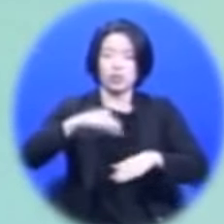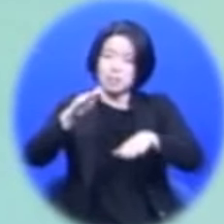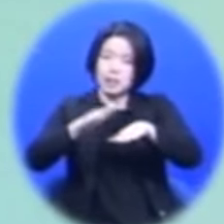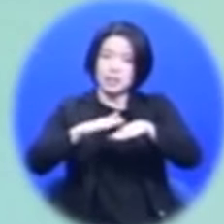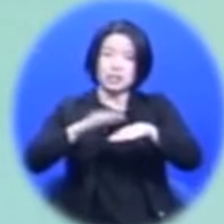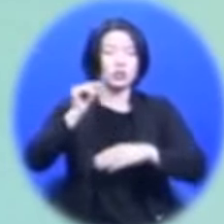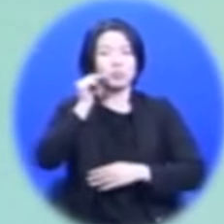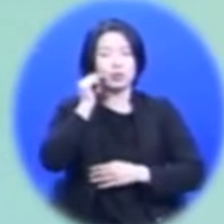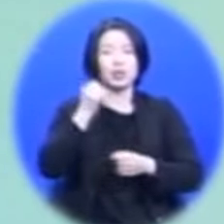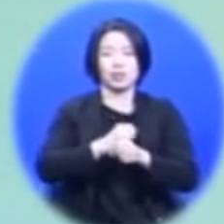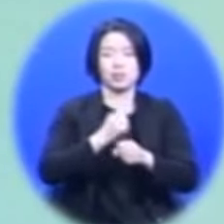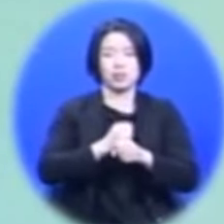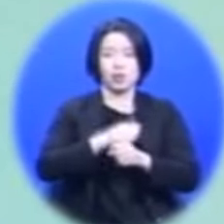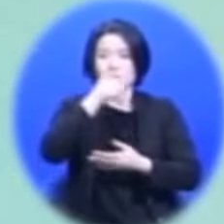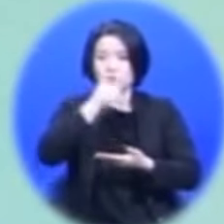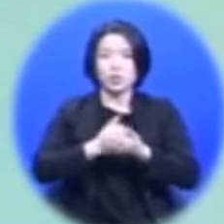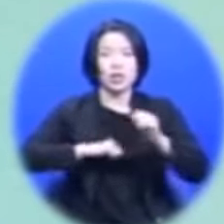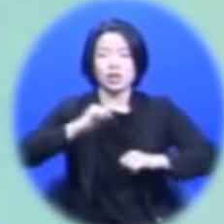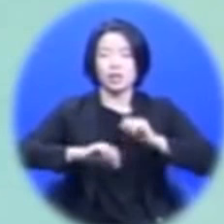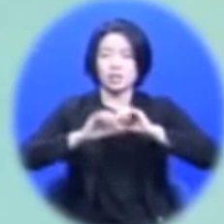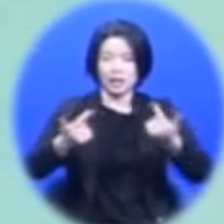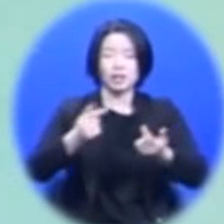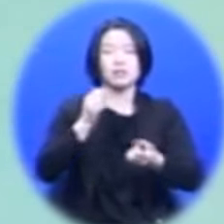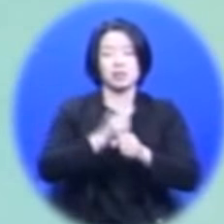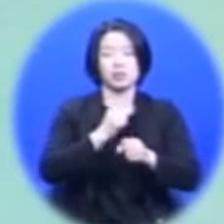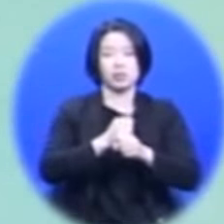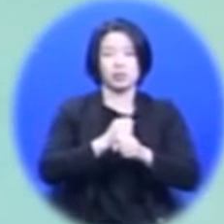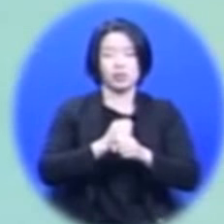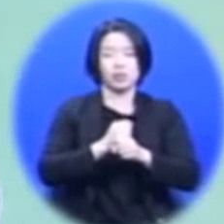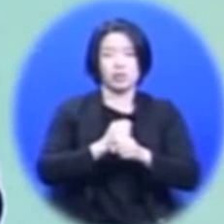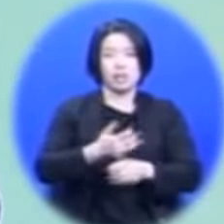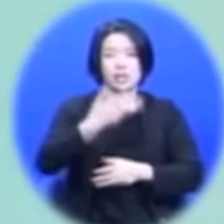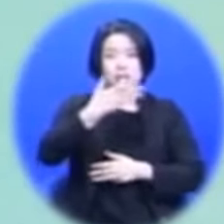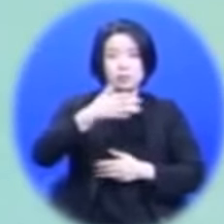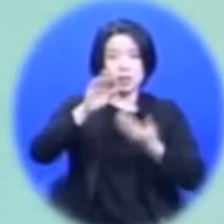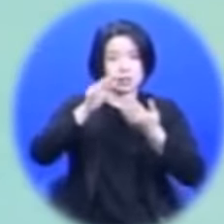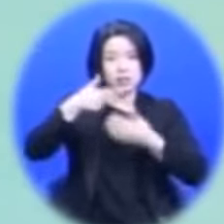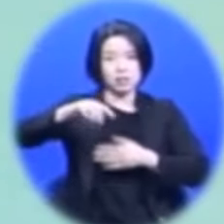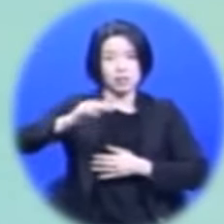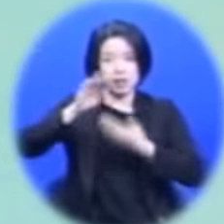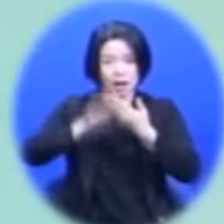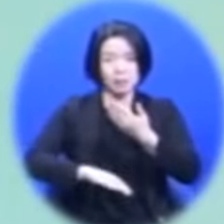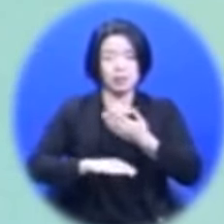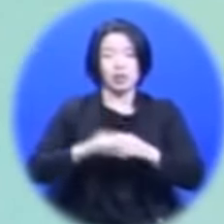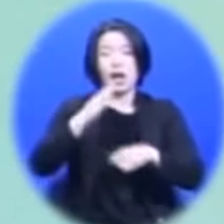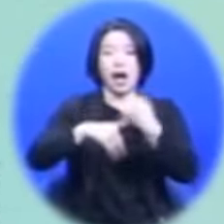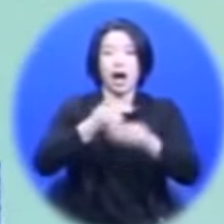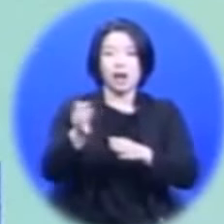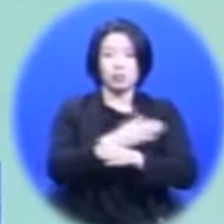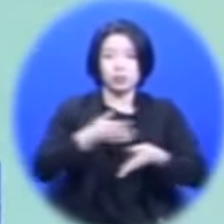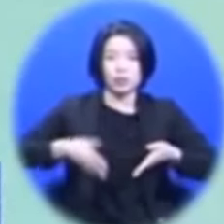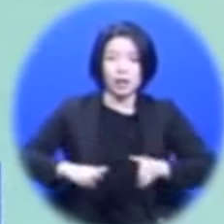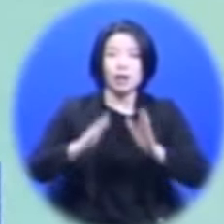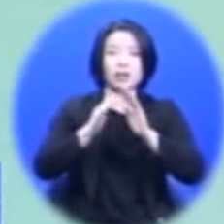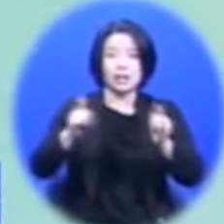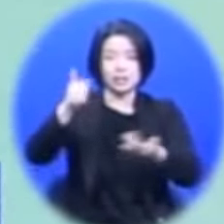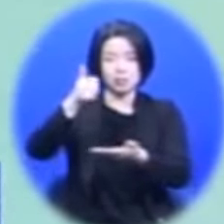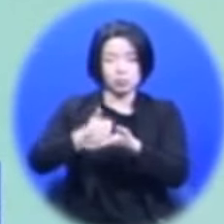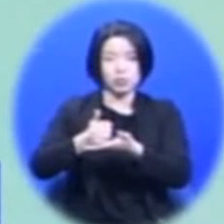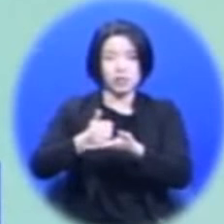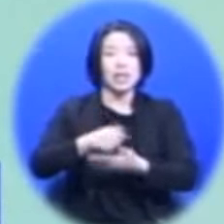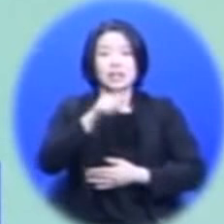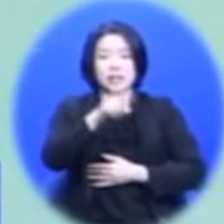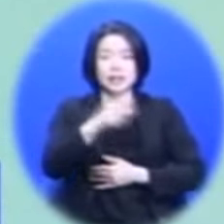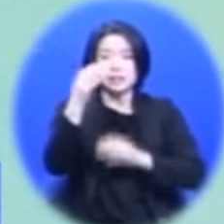하세요. 죄짓게 못하게 하신다. 18절 하반절에 하나님에게서 태어나신 분이 그